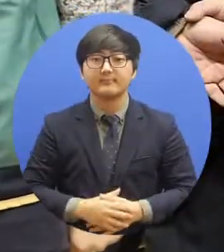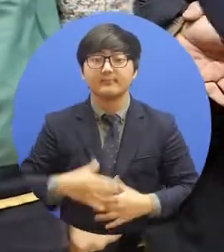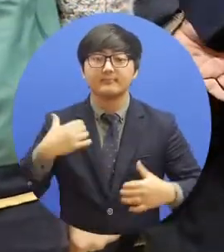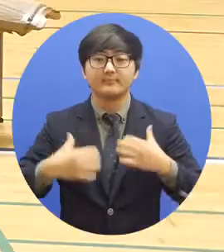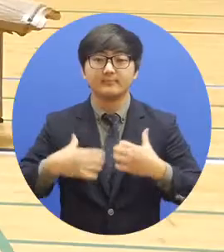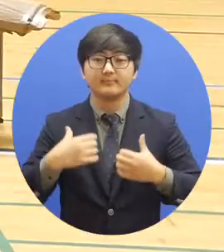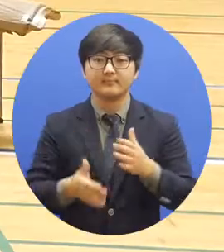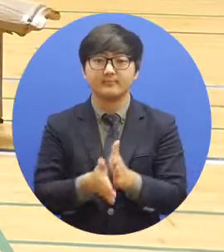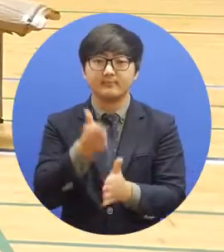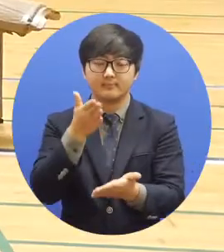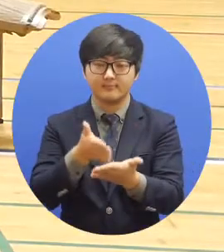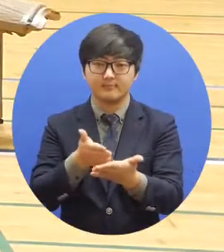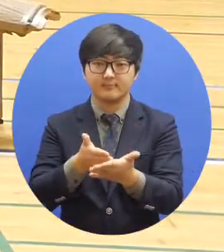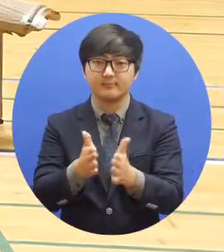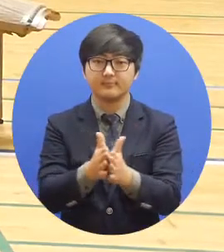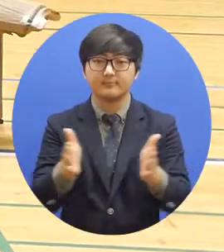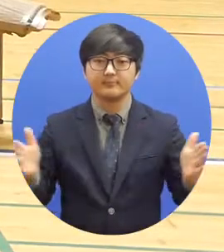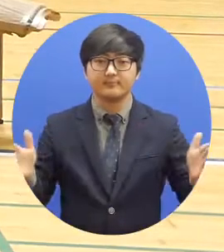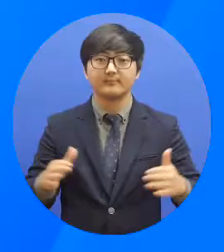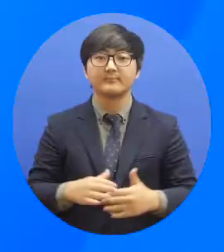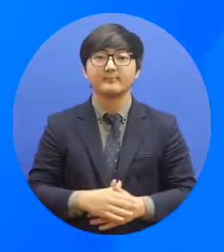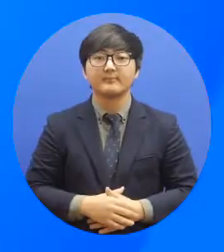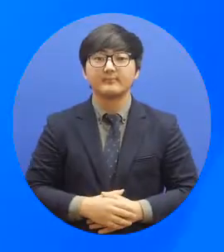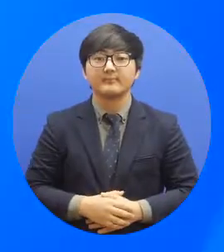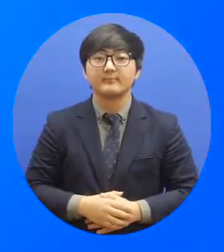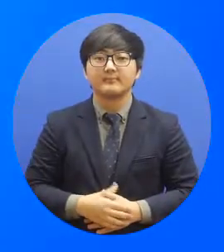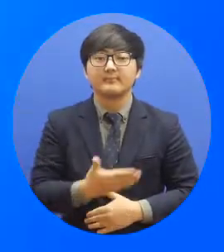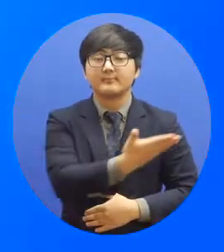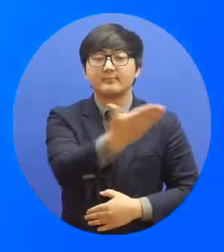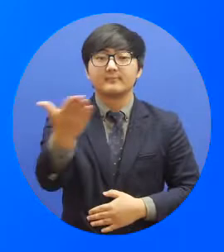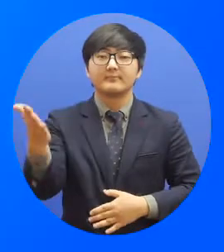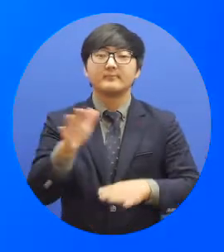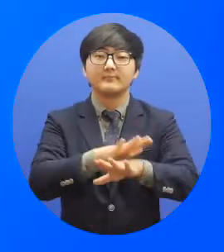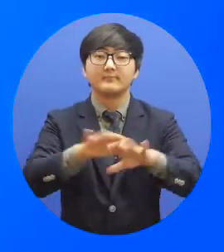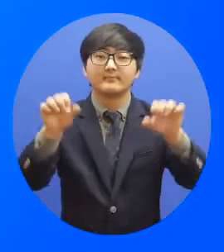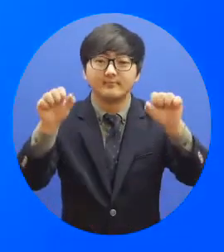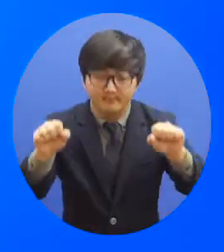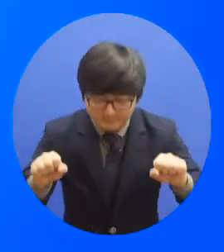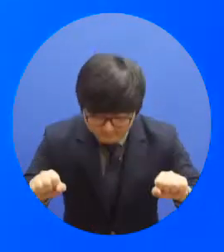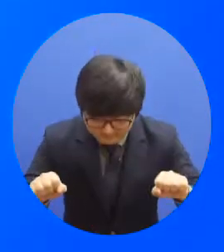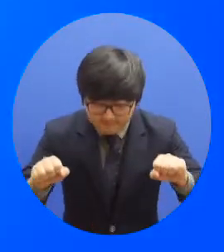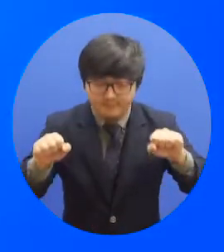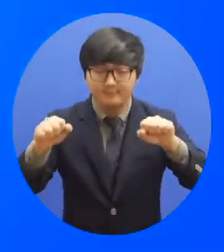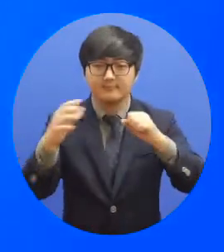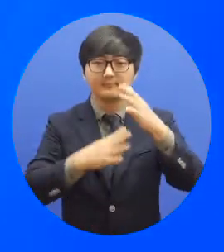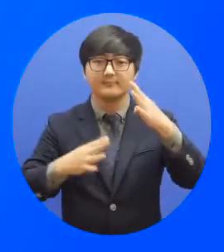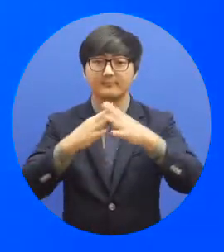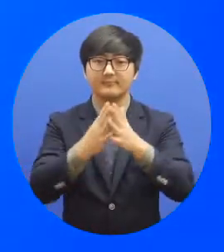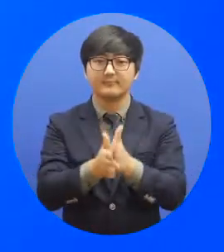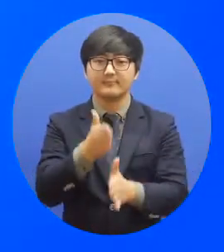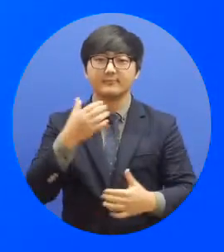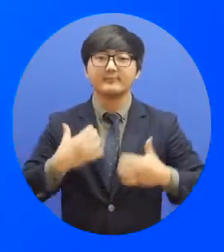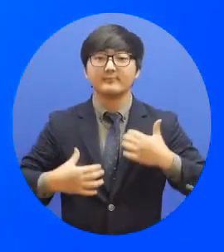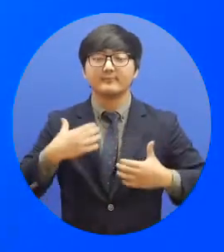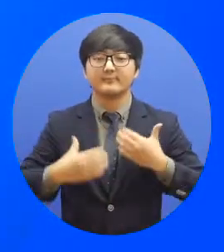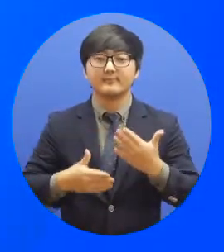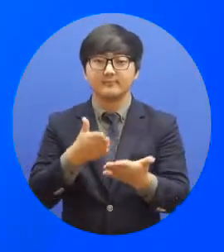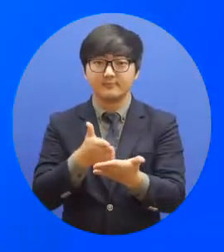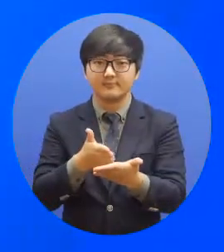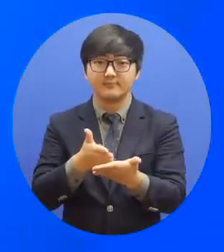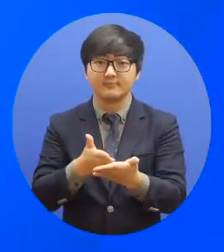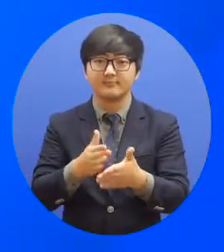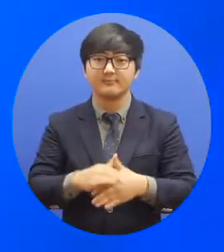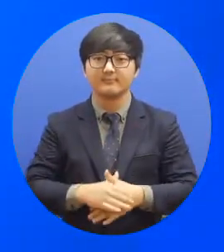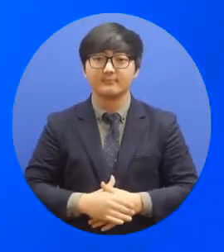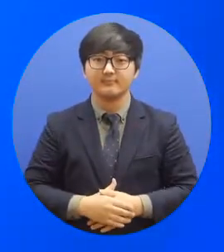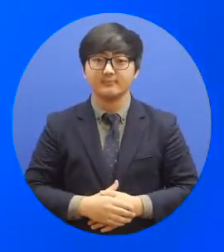흥미진진 공주시정뉴스 시작합니다. 시청자 여러분 안녕하십니까? 공주시의 흥미진진한 뉴스를 전해드리는